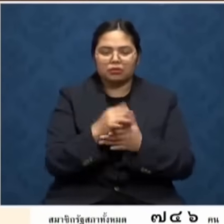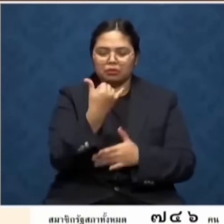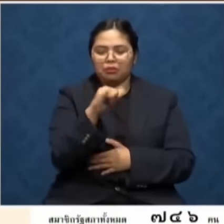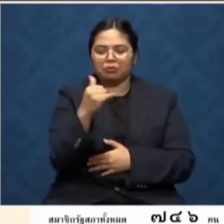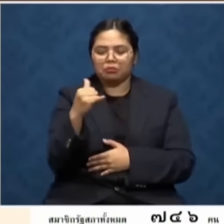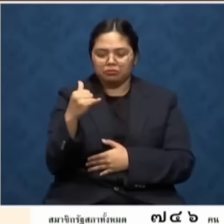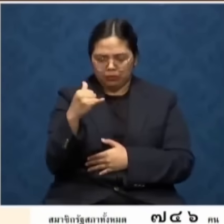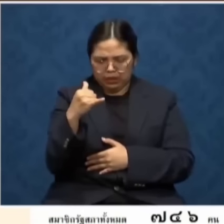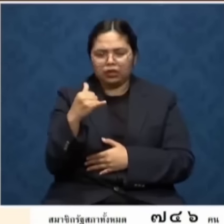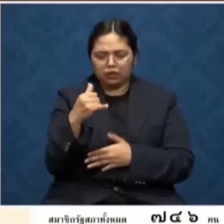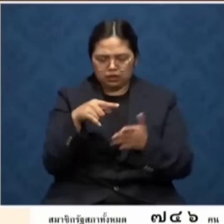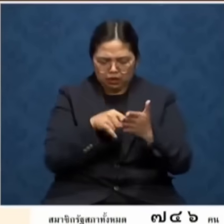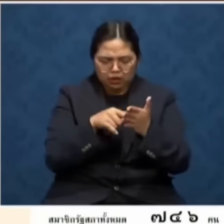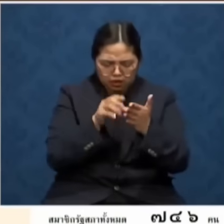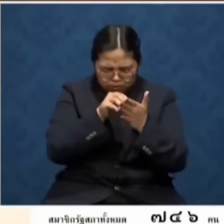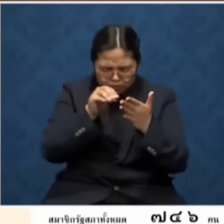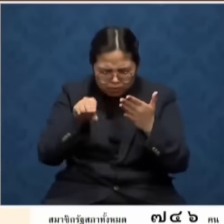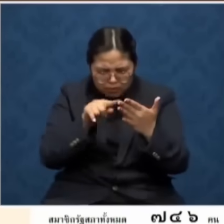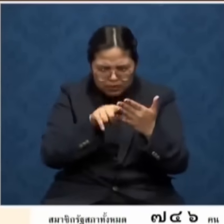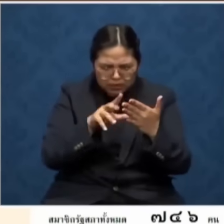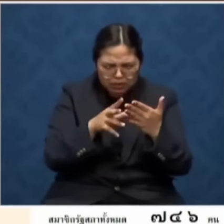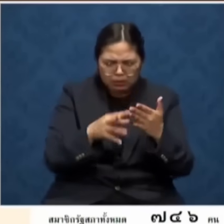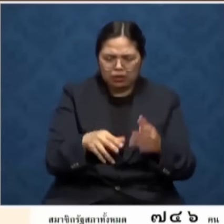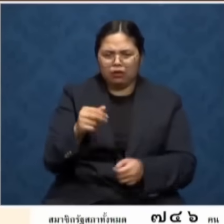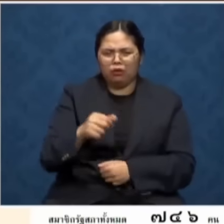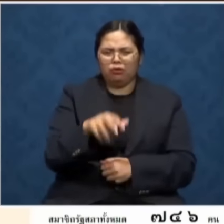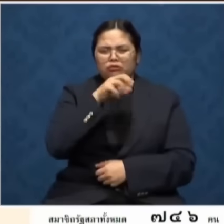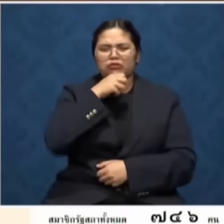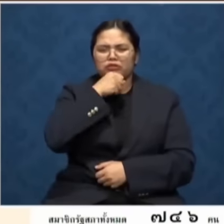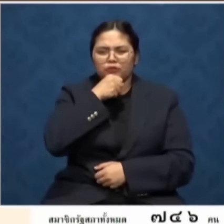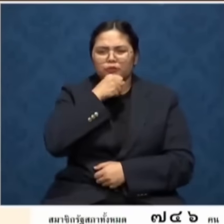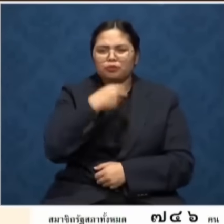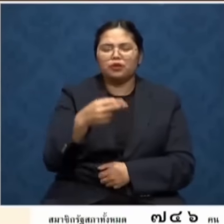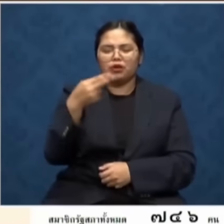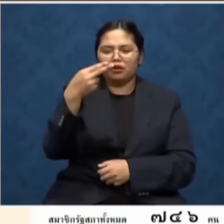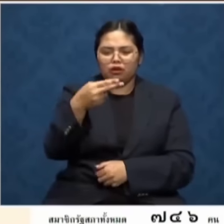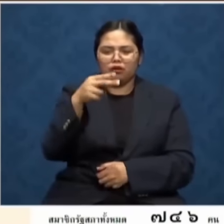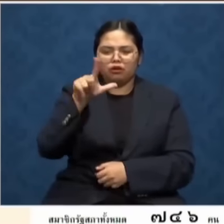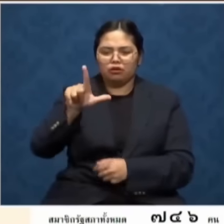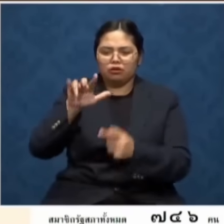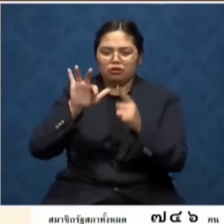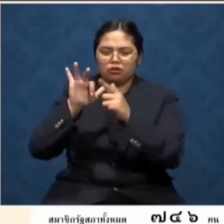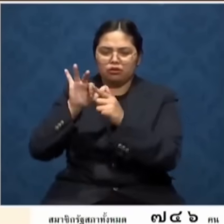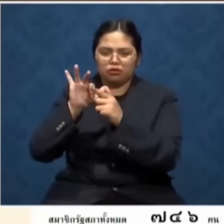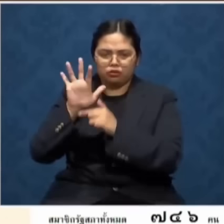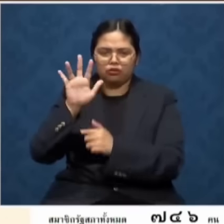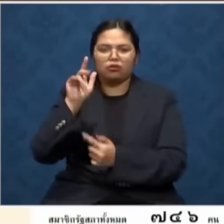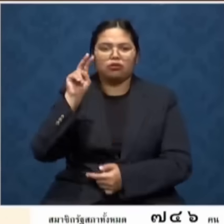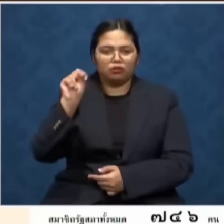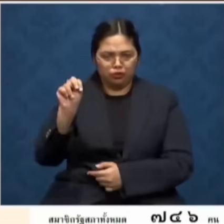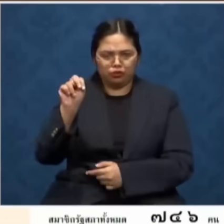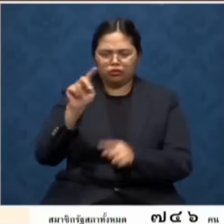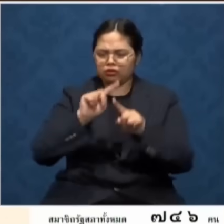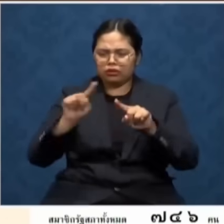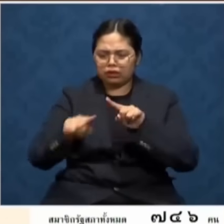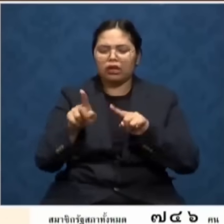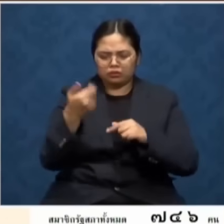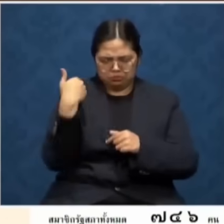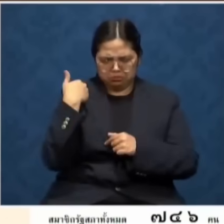นะครับ อย่างเรื่องส้มหล่นส้มอะไรผมจำไม่ค่อยได้นะครับรับจริงๆนะครับถ้าเป็นอย่างนั้น